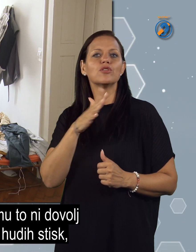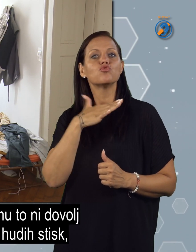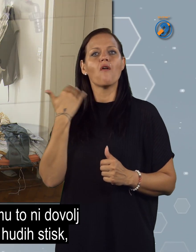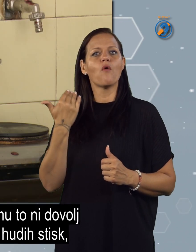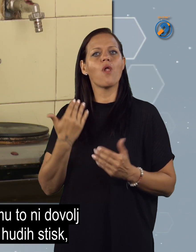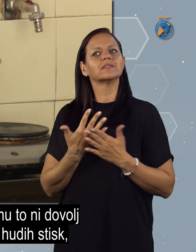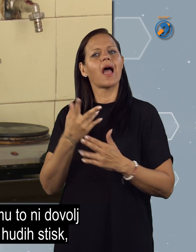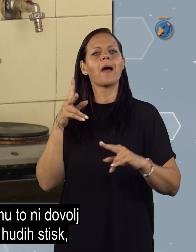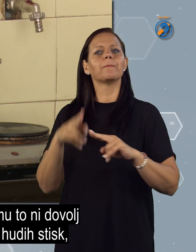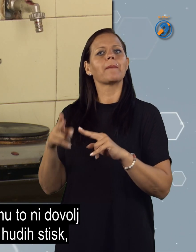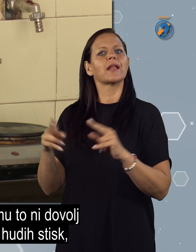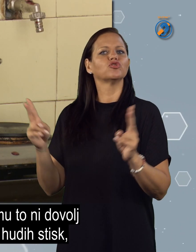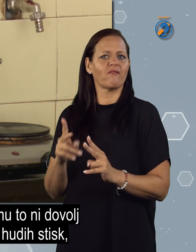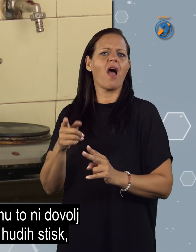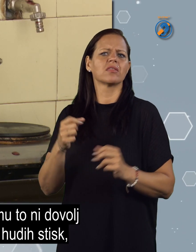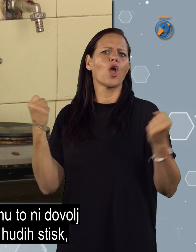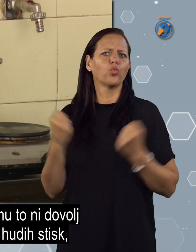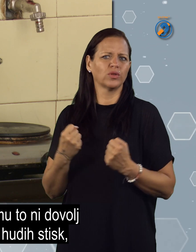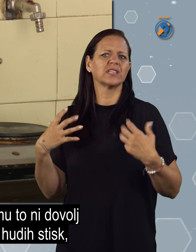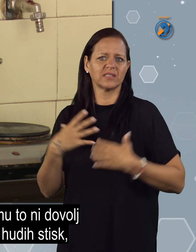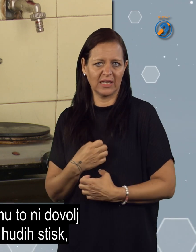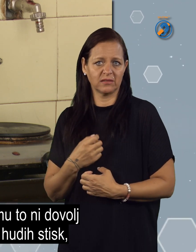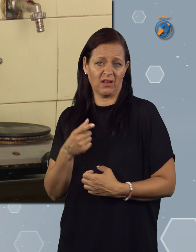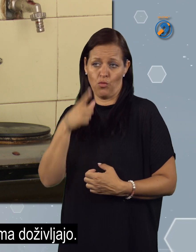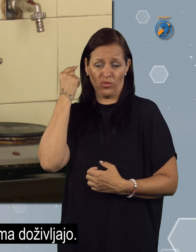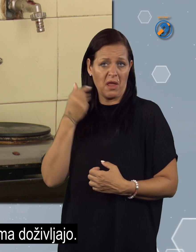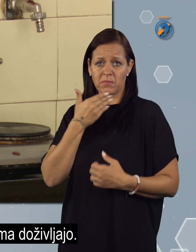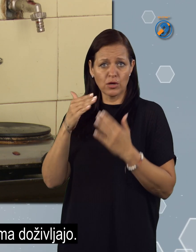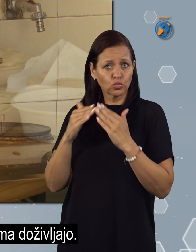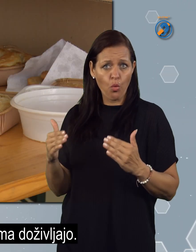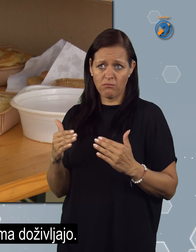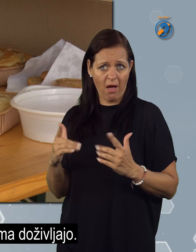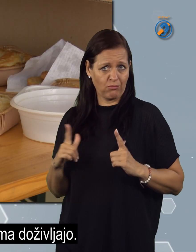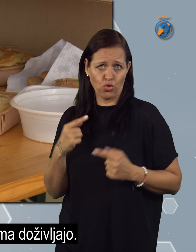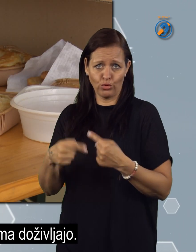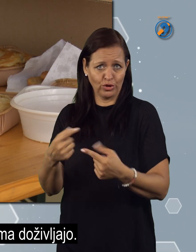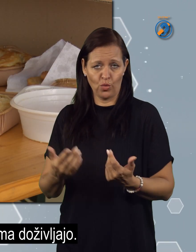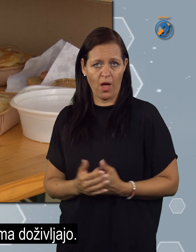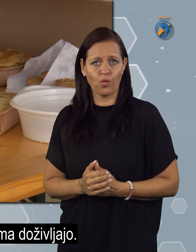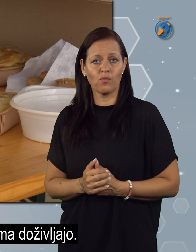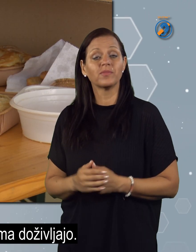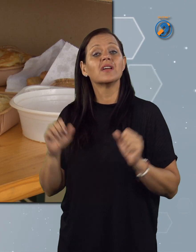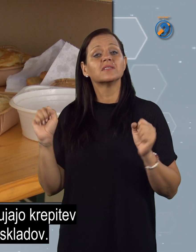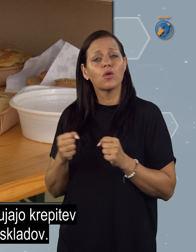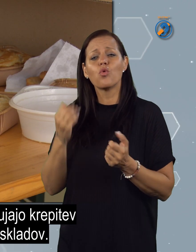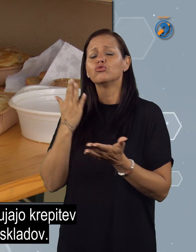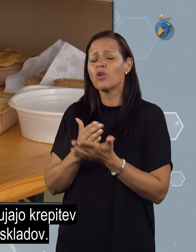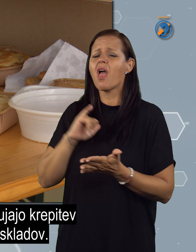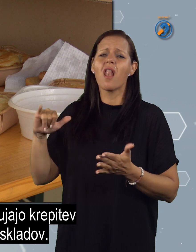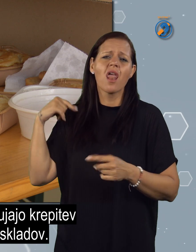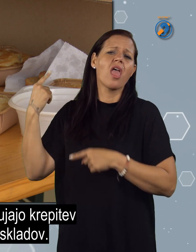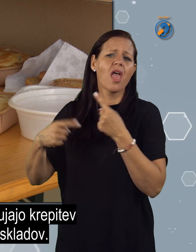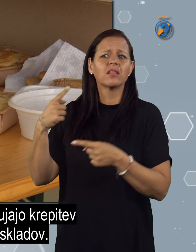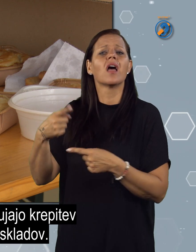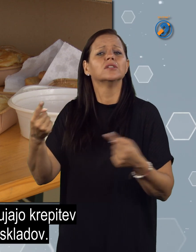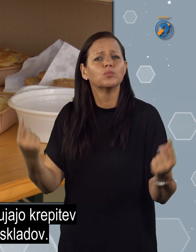Pravijo, da kljub temu to ni dovolj za preprečevanje hudih stisk, ki jih ljudje brez doma doživljajo. Zato